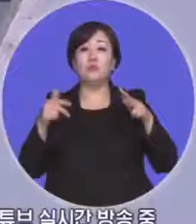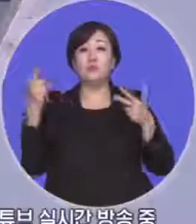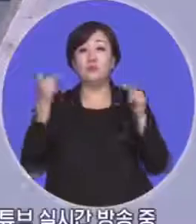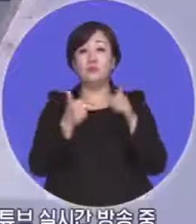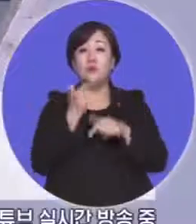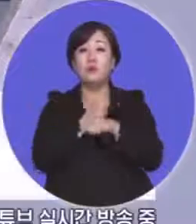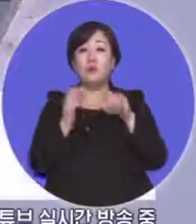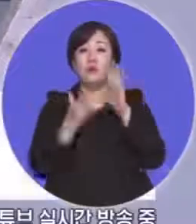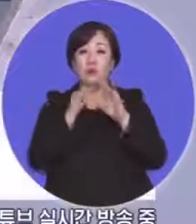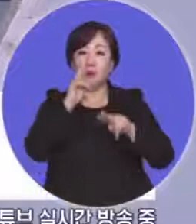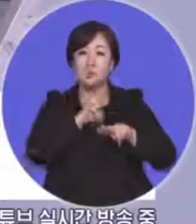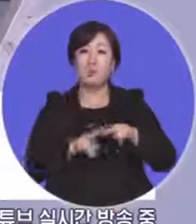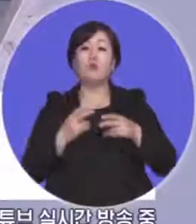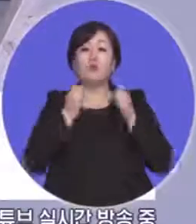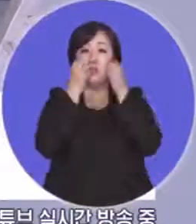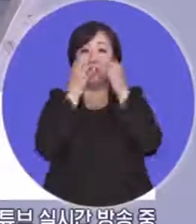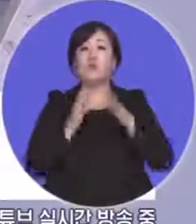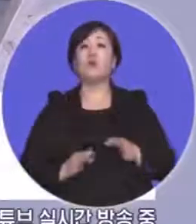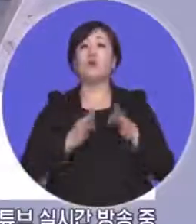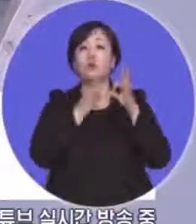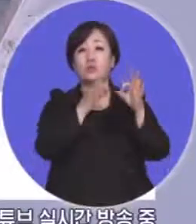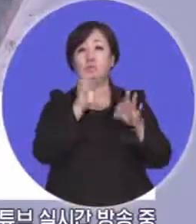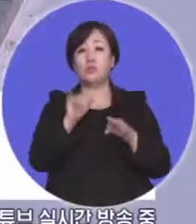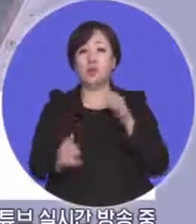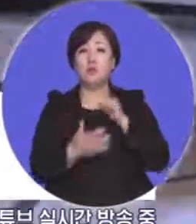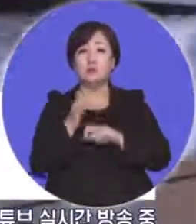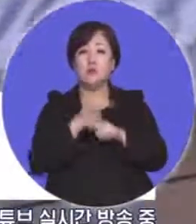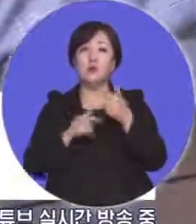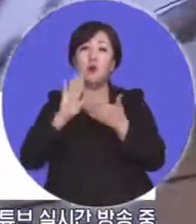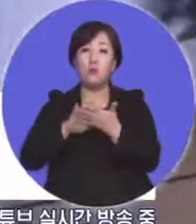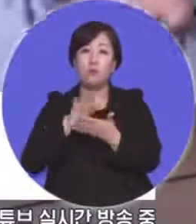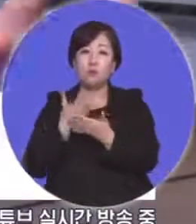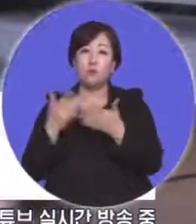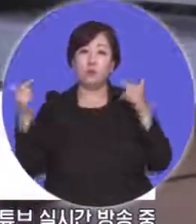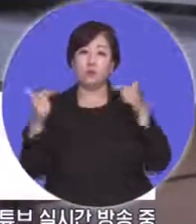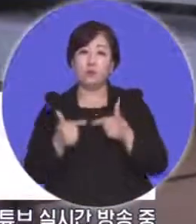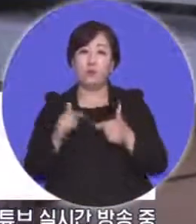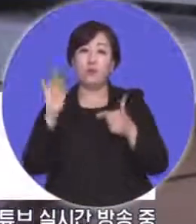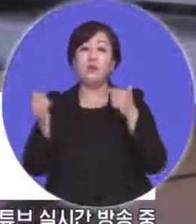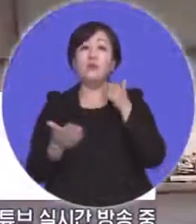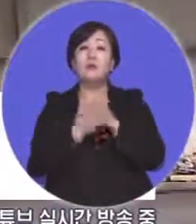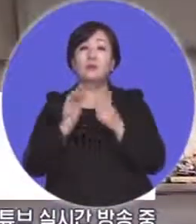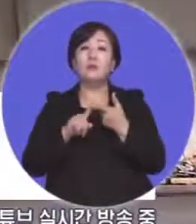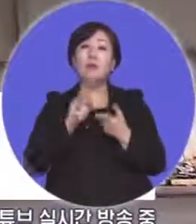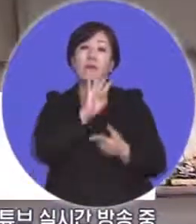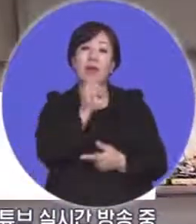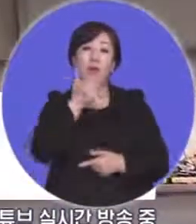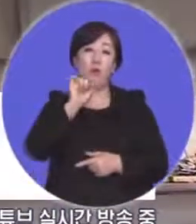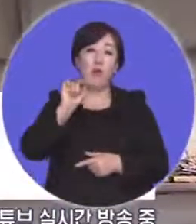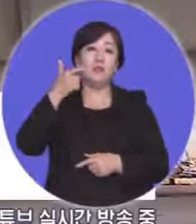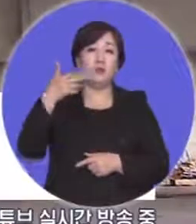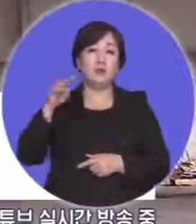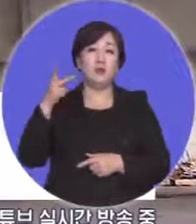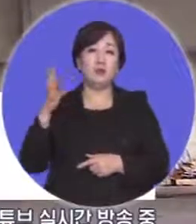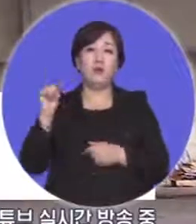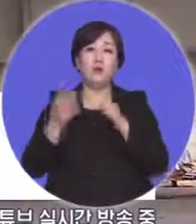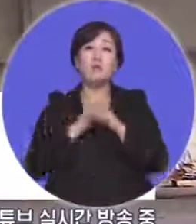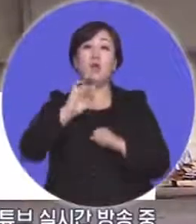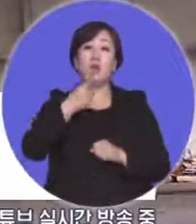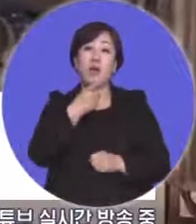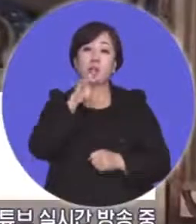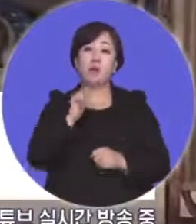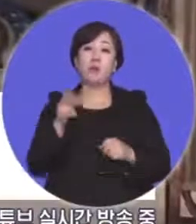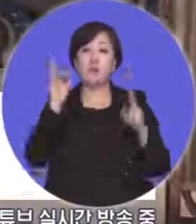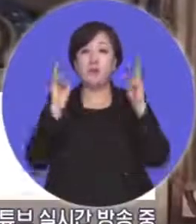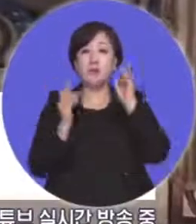정유 공장들이 신규 투자는 물론 전기 보수까지 미루는 초긴축에 들어가자 배관과 설비를 제작해온 100여 개 울산 플랜트